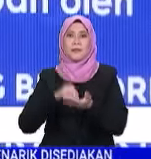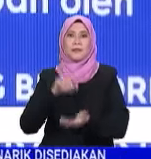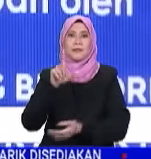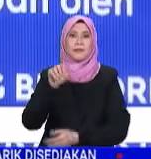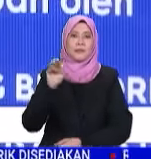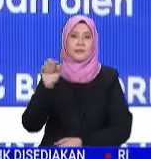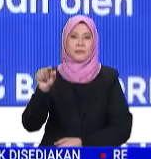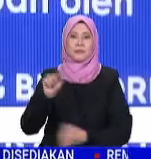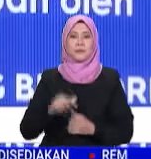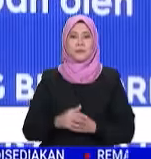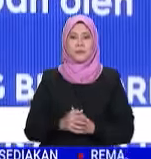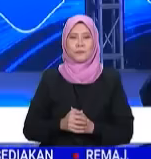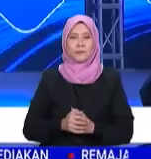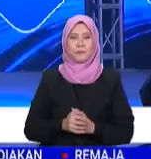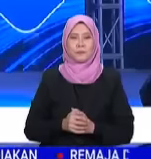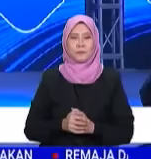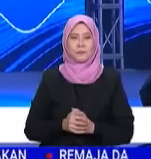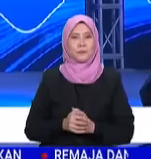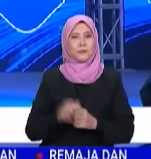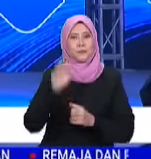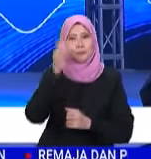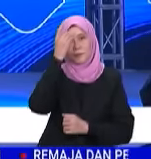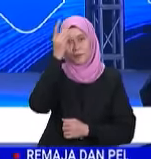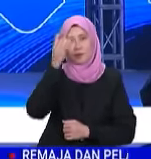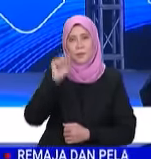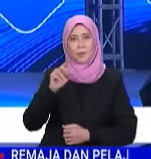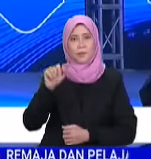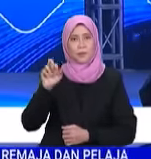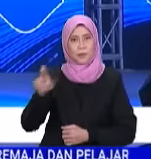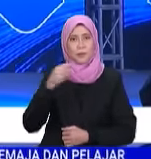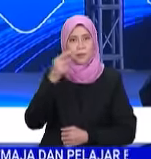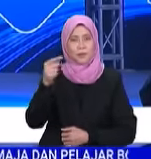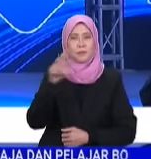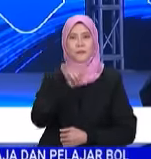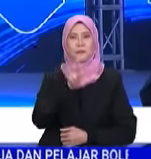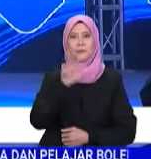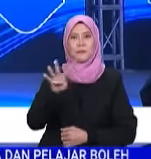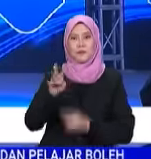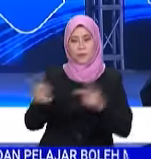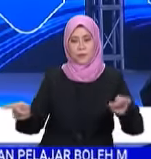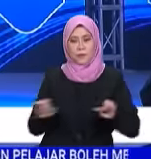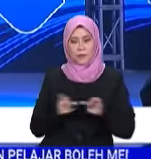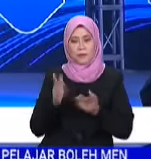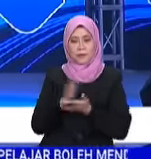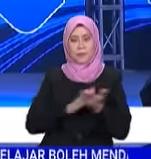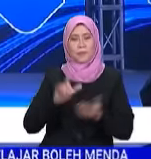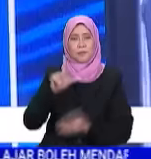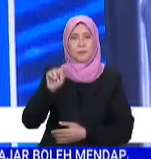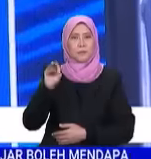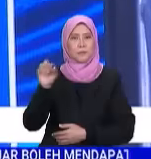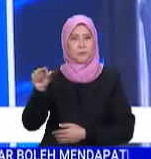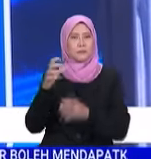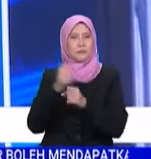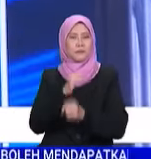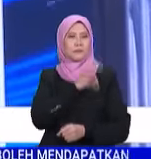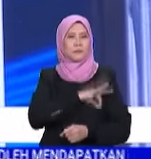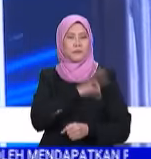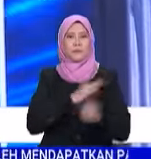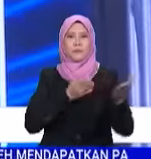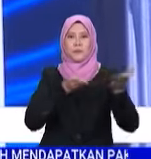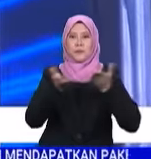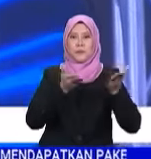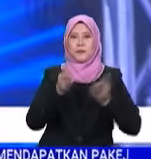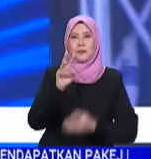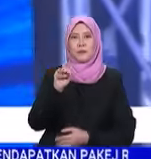Limbang dalam perkembangan sama dat Amar Awang Tengah berkata sebanyak 34 kawasan di bahagian Limbang telah manfaat perkhidmatan